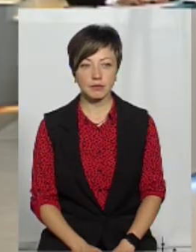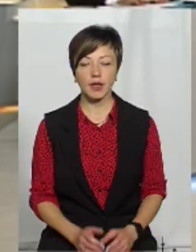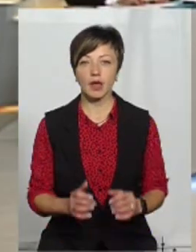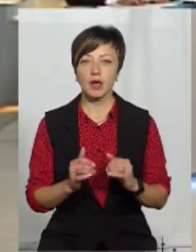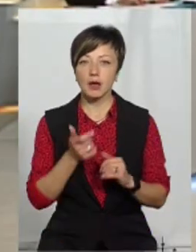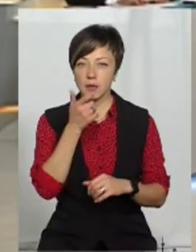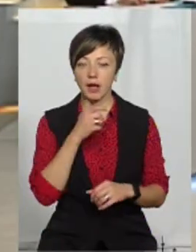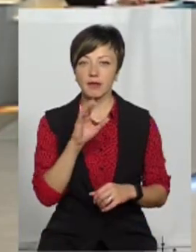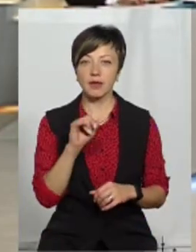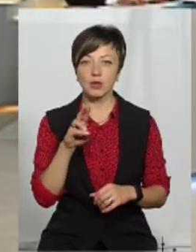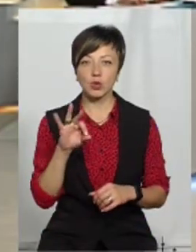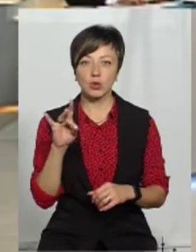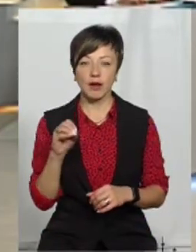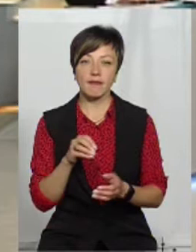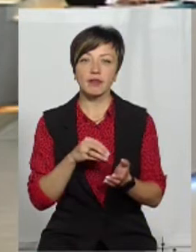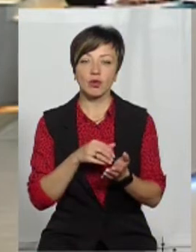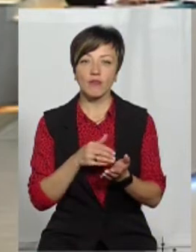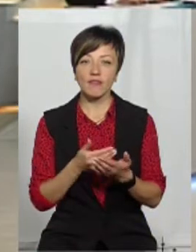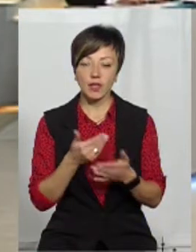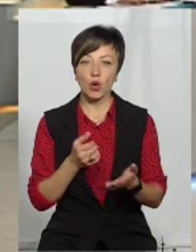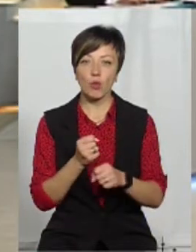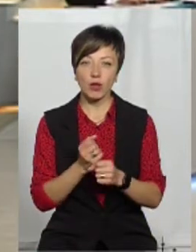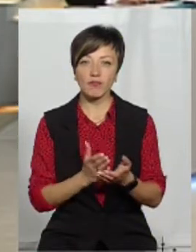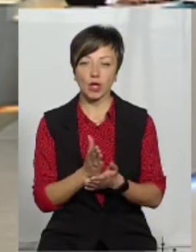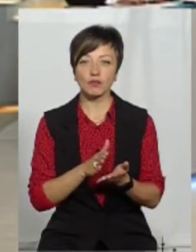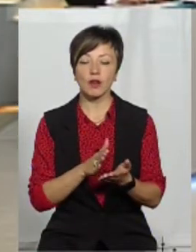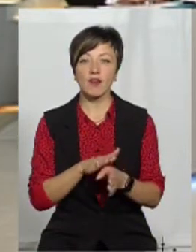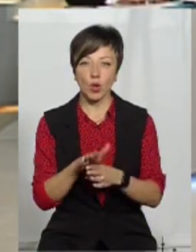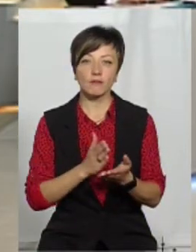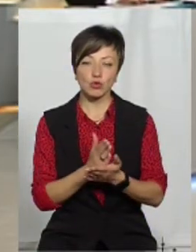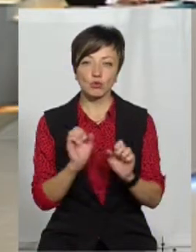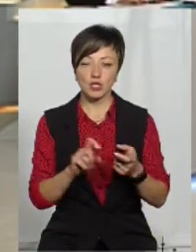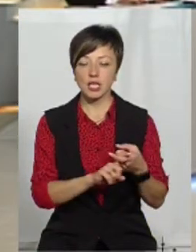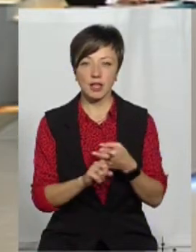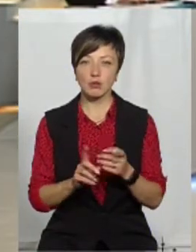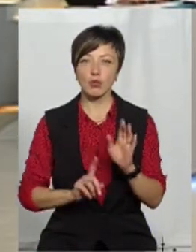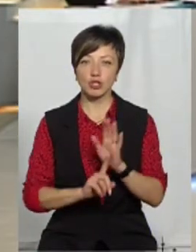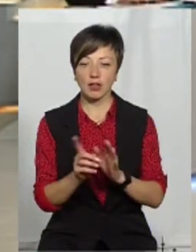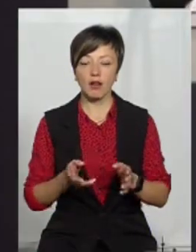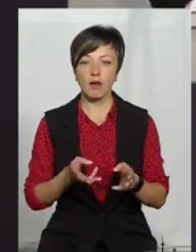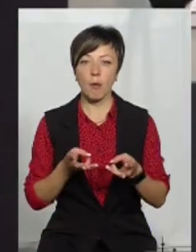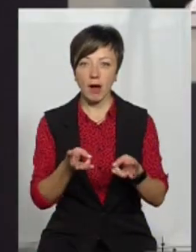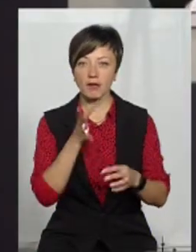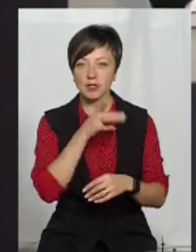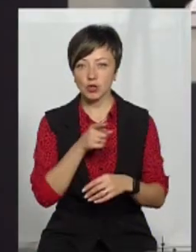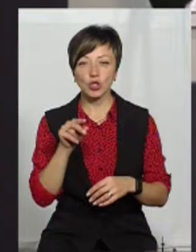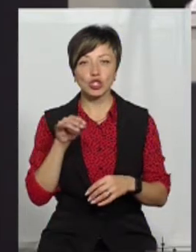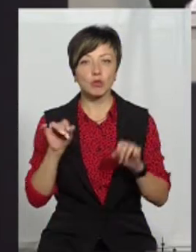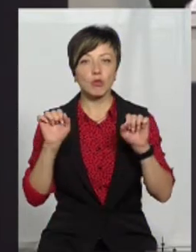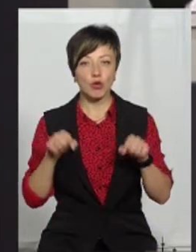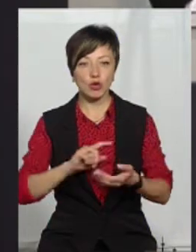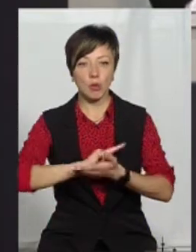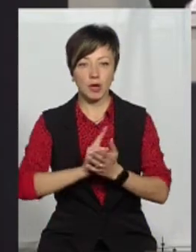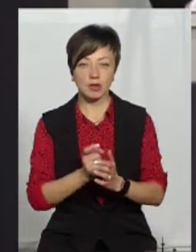Пане Вікторе, скидається на те, що от від роботи виконавчої служби певною мірою може залежати початок опалювального сезону. Чи можуть